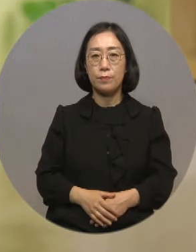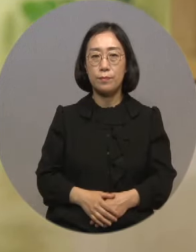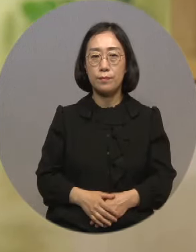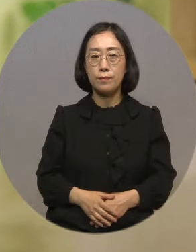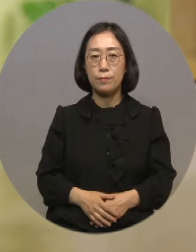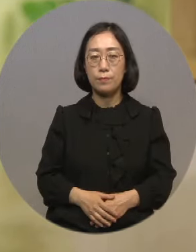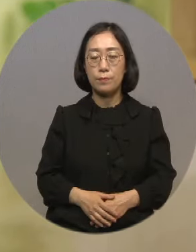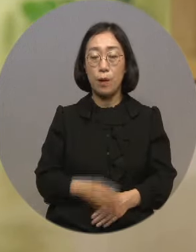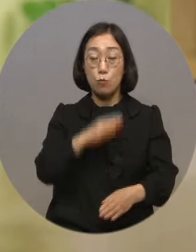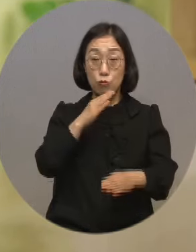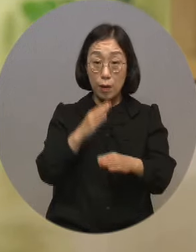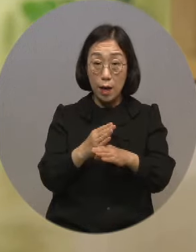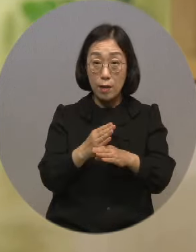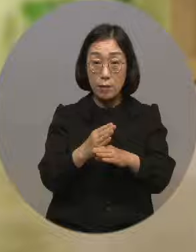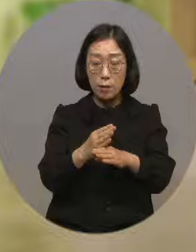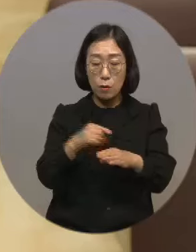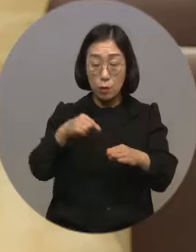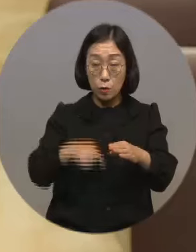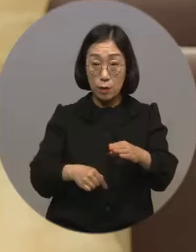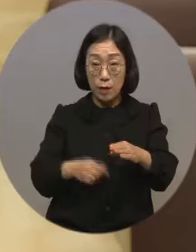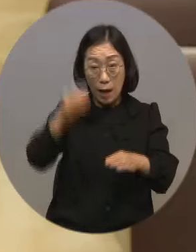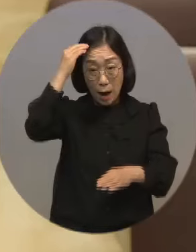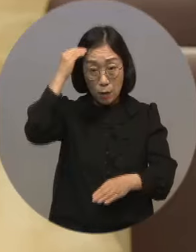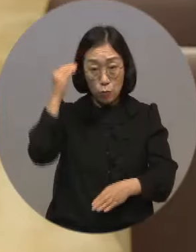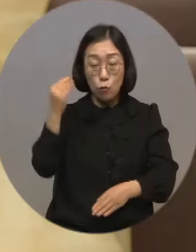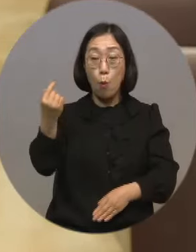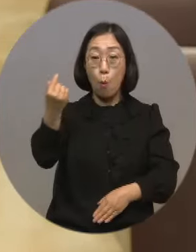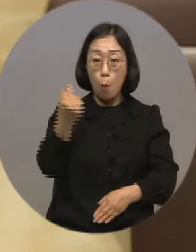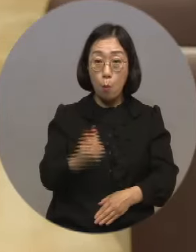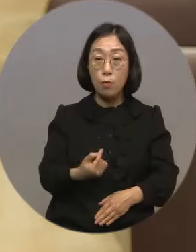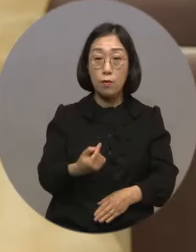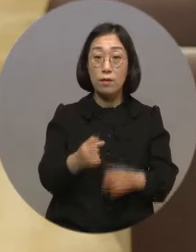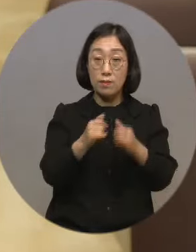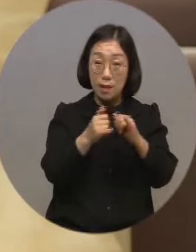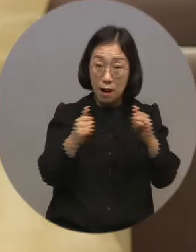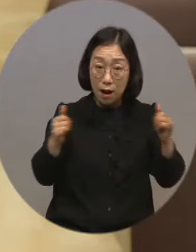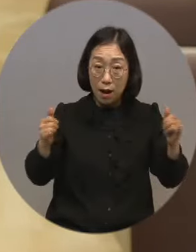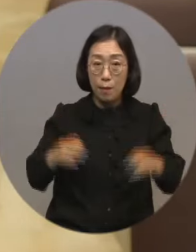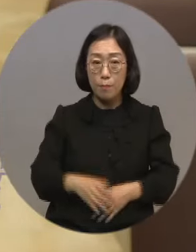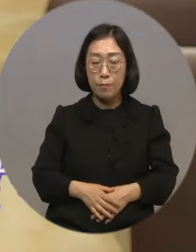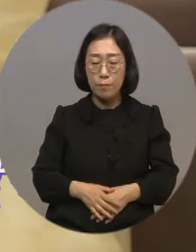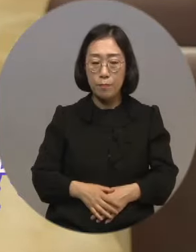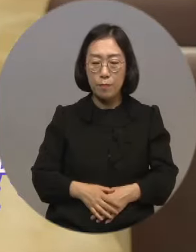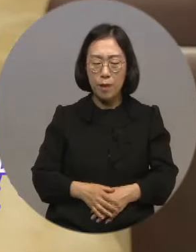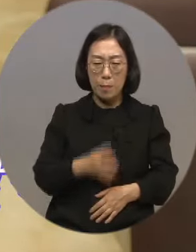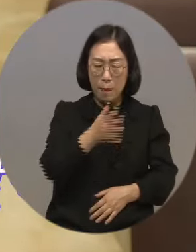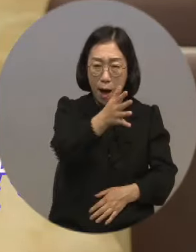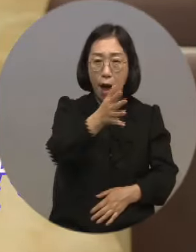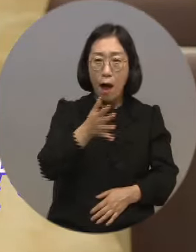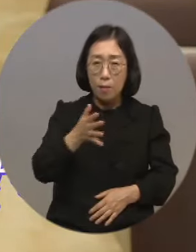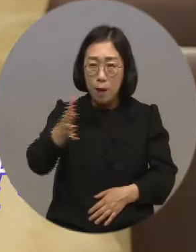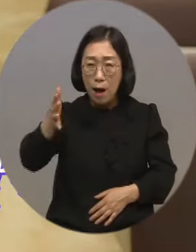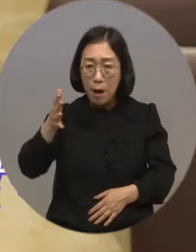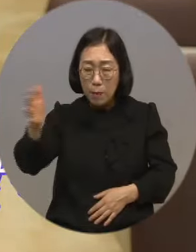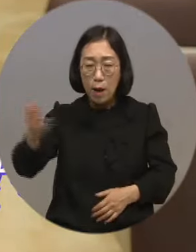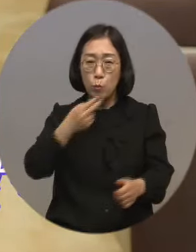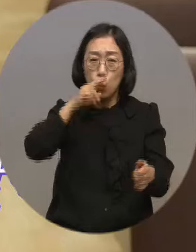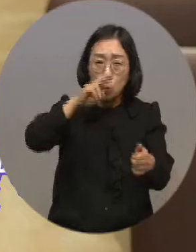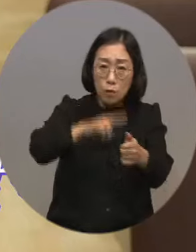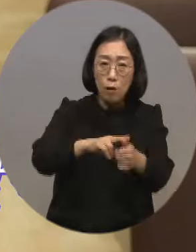우리 북에서 온 친구들이 여러 분야에 도전을 하고 잘 안정적인 그런